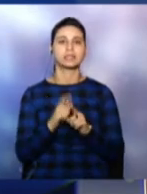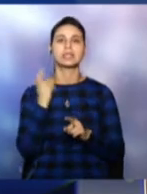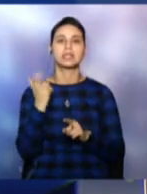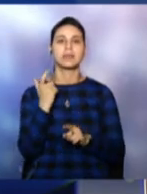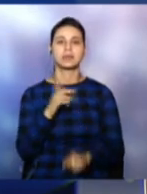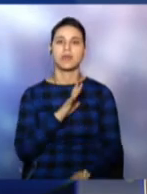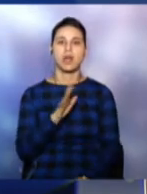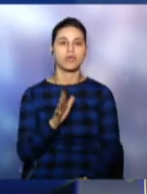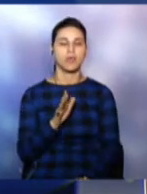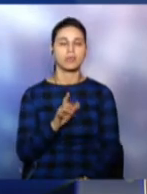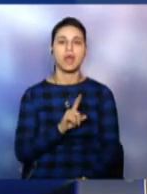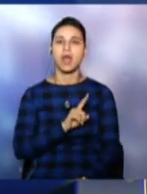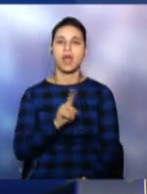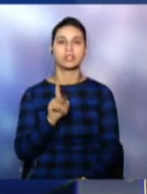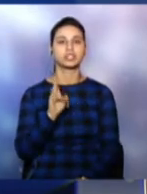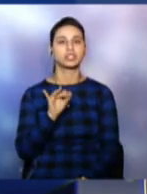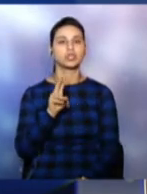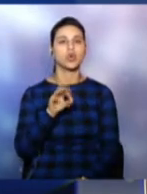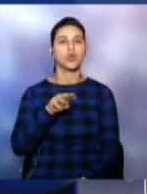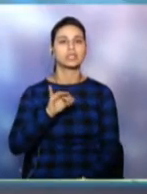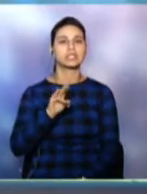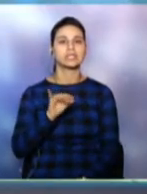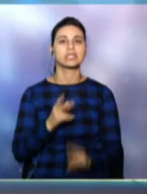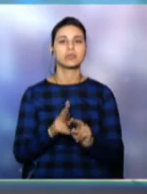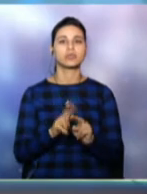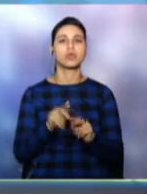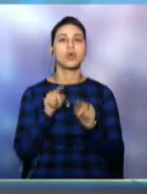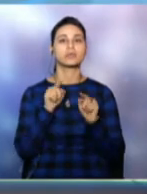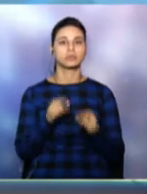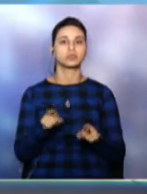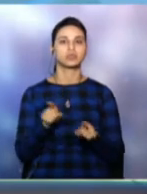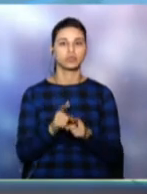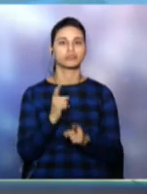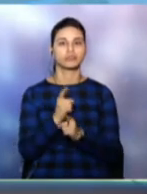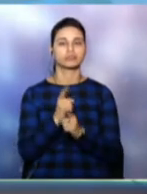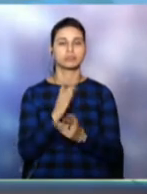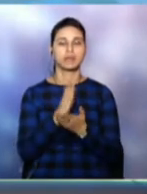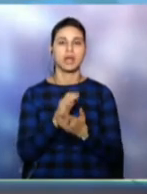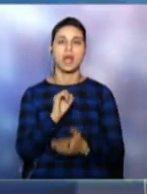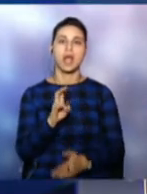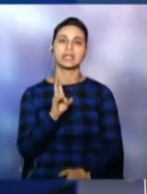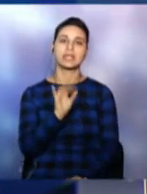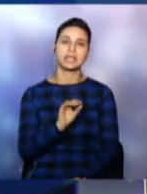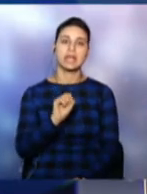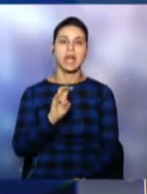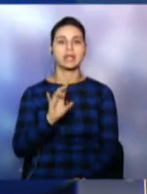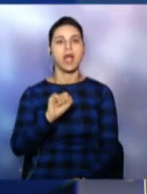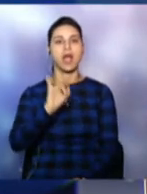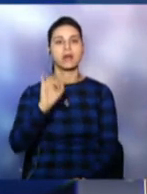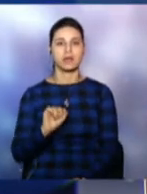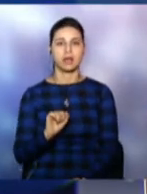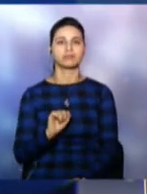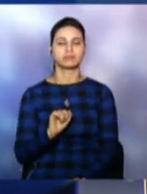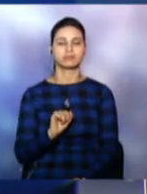არ გაგვიქცია არც ნიკოტინზე სხვათა შორის იმიტომ რომ იქაც კატეგორიულები ვართ რომ ან კი ან არა ხო დამოკიდებულება